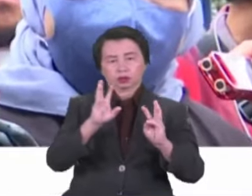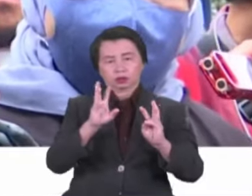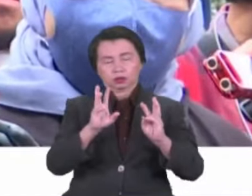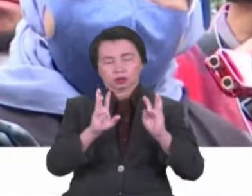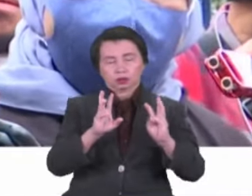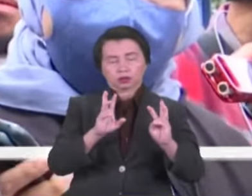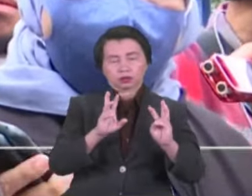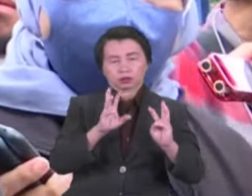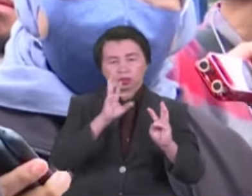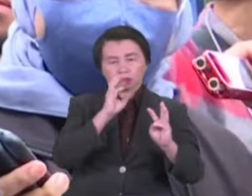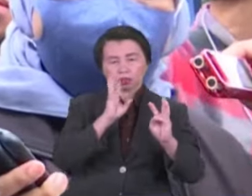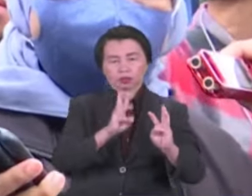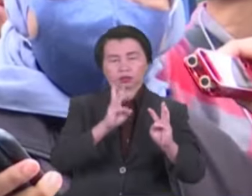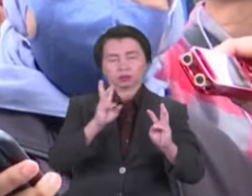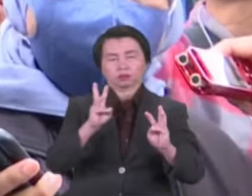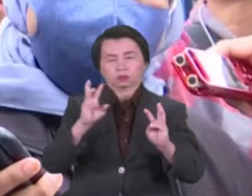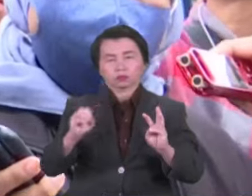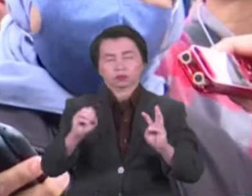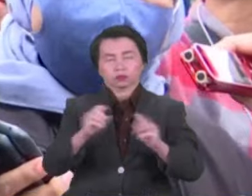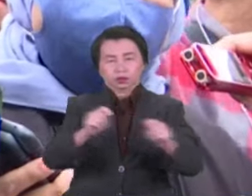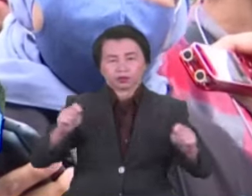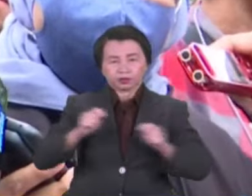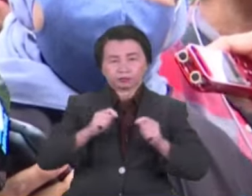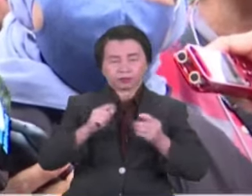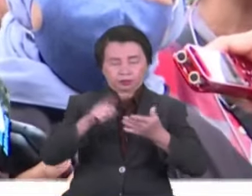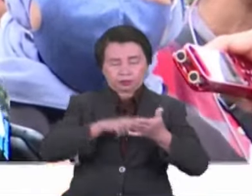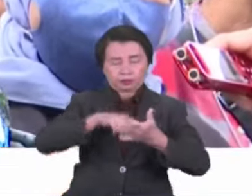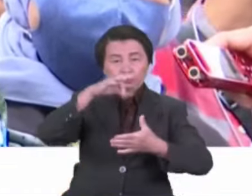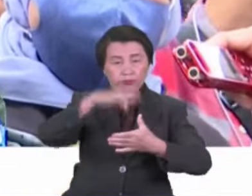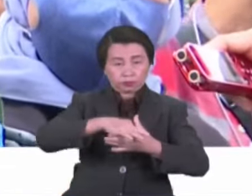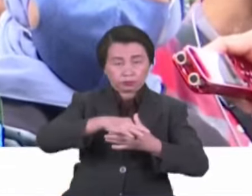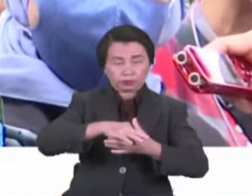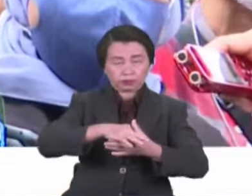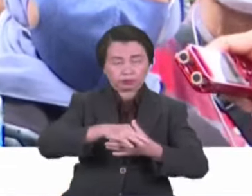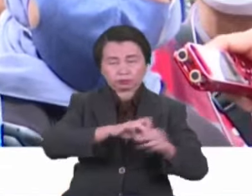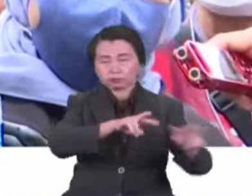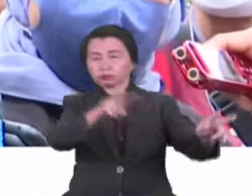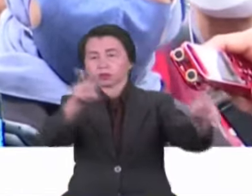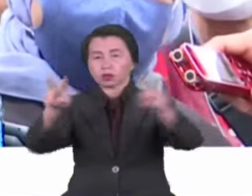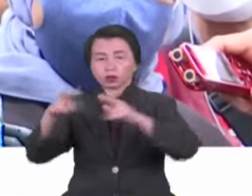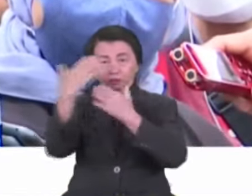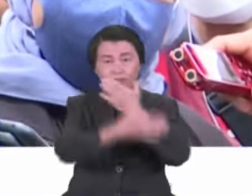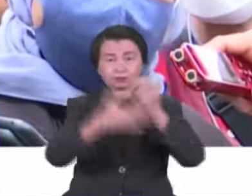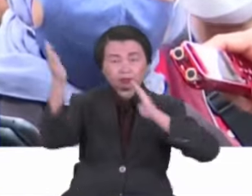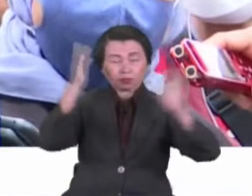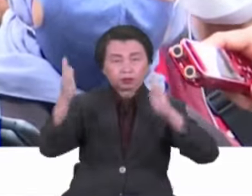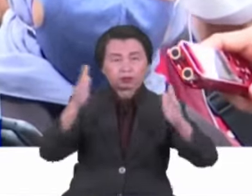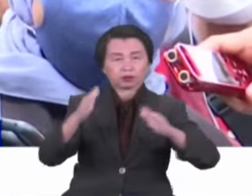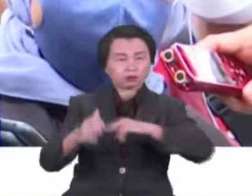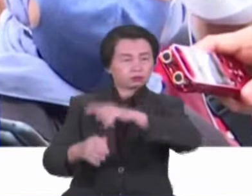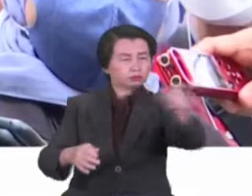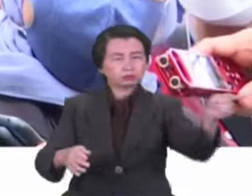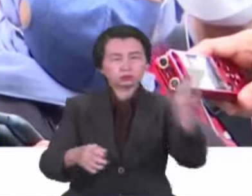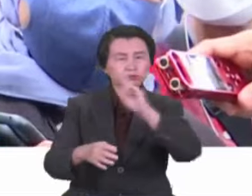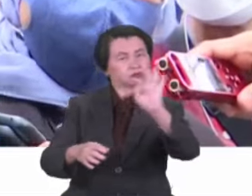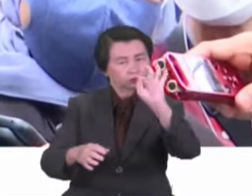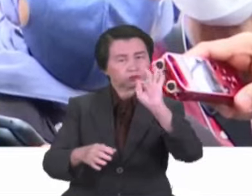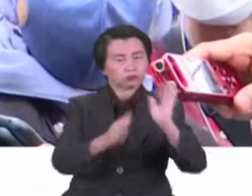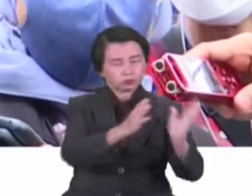661 tempat mengundi di seluruh negara. Kita dapati bahawa suasana dalam